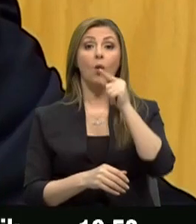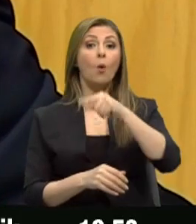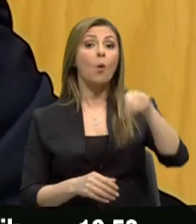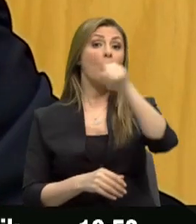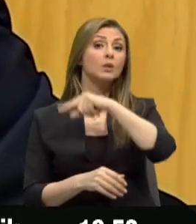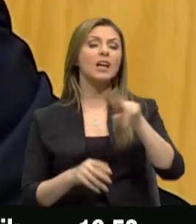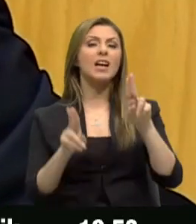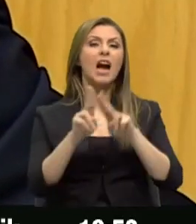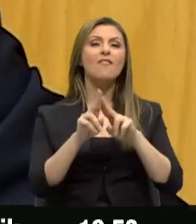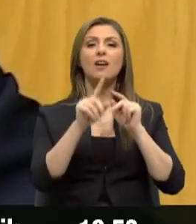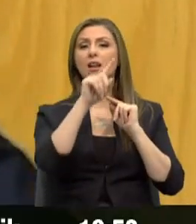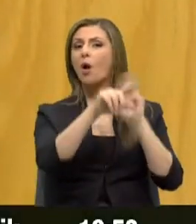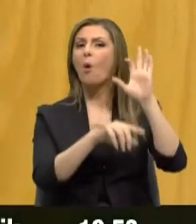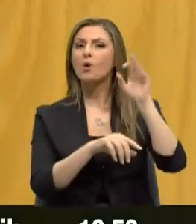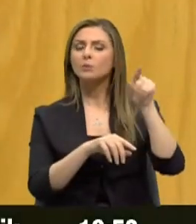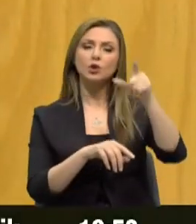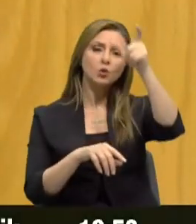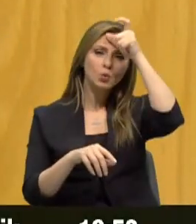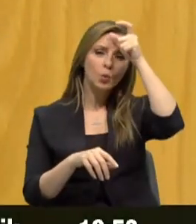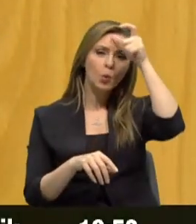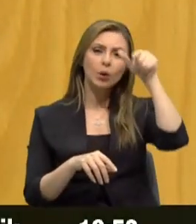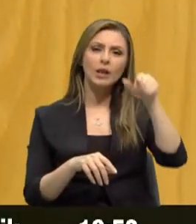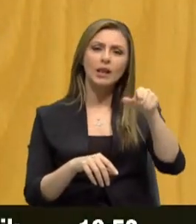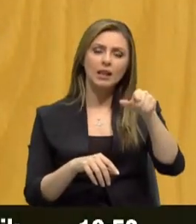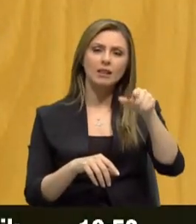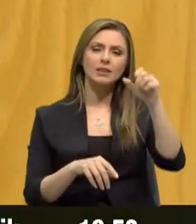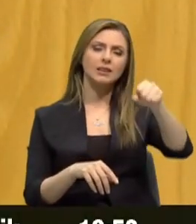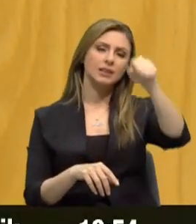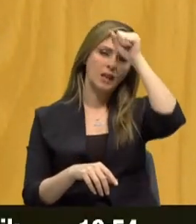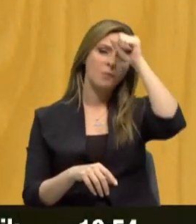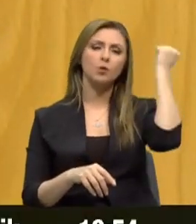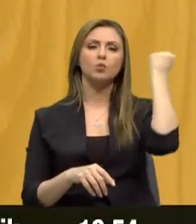Onların Kavalalı Osman'ı da Türkiye'nin sabıkalı düşmanıdır.